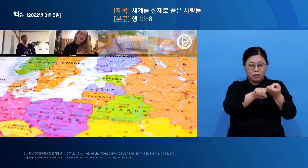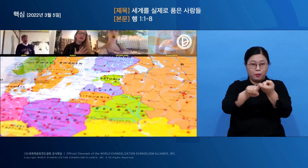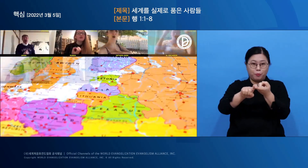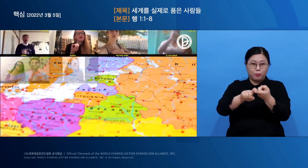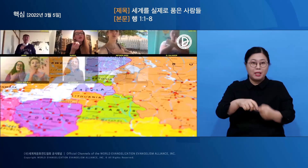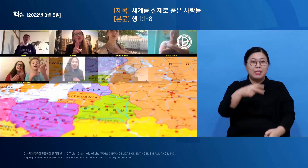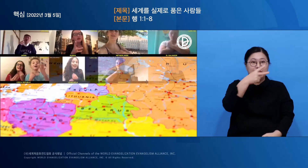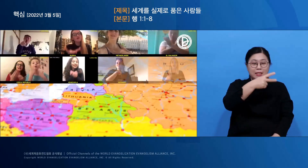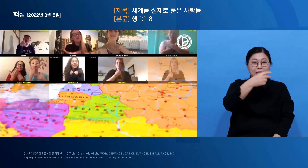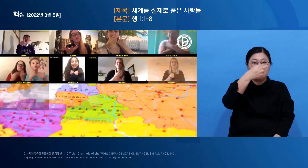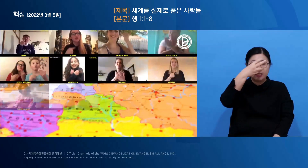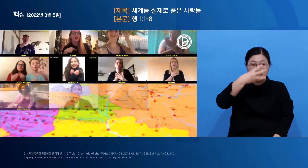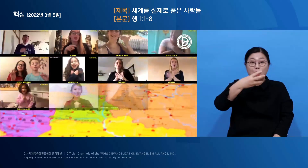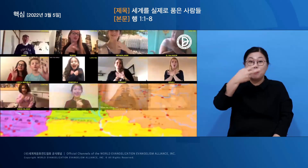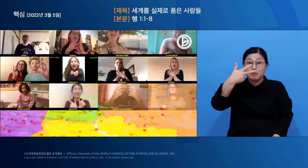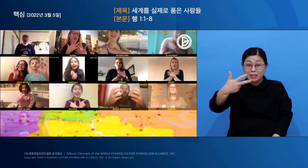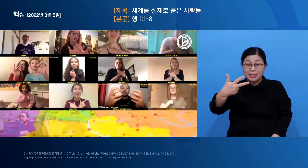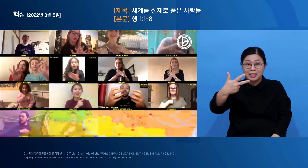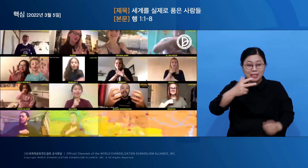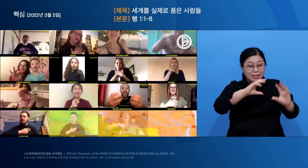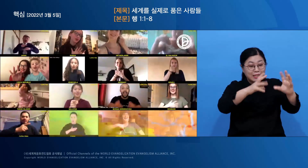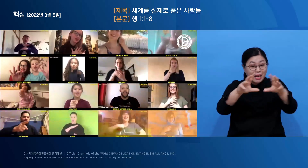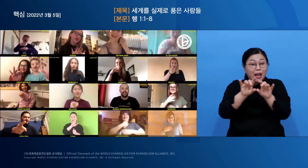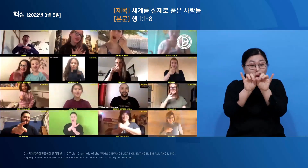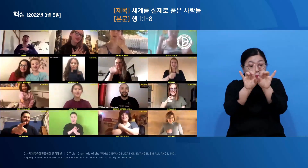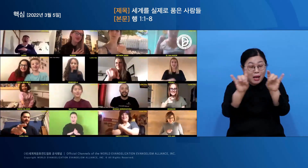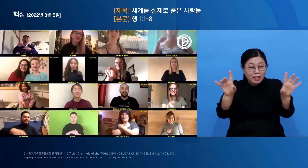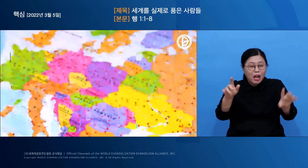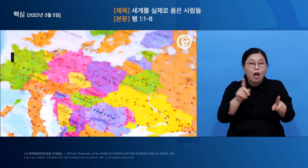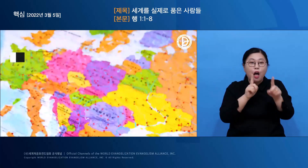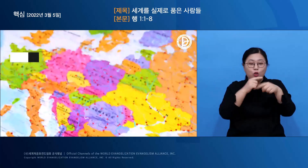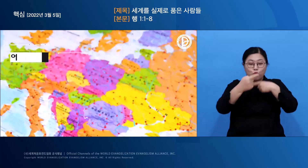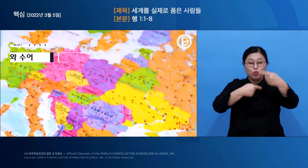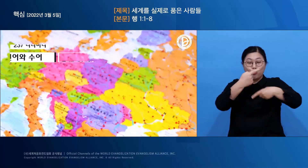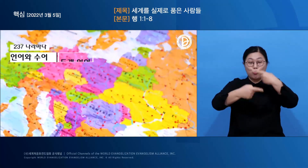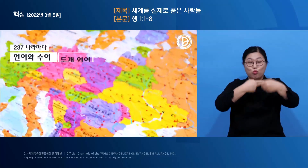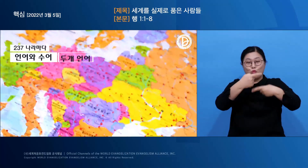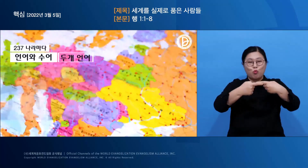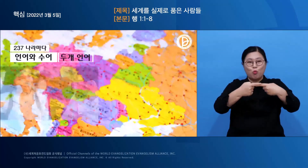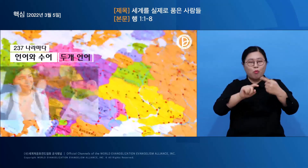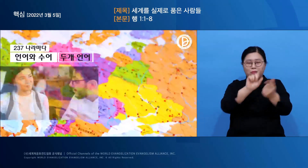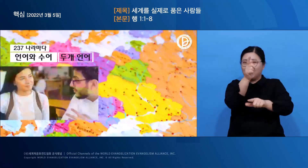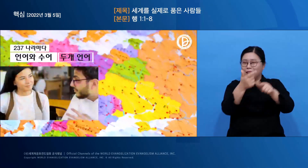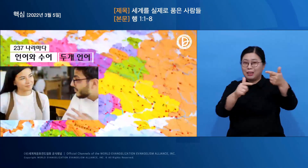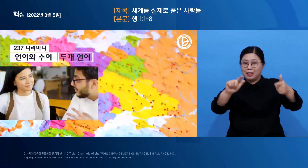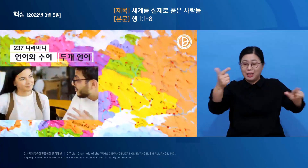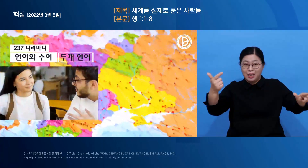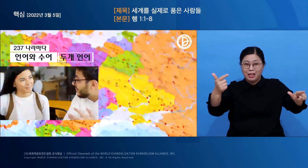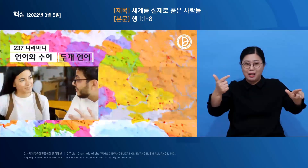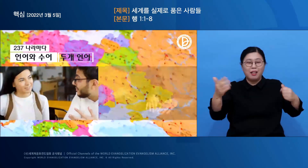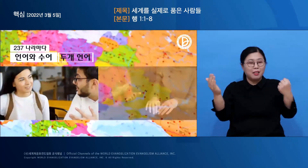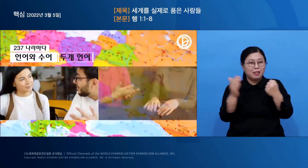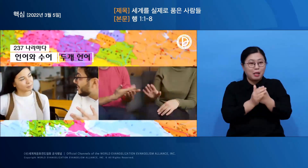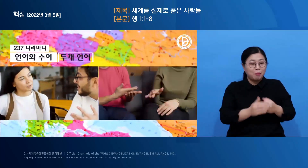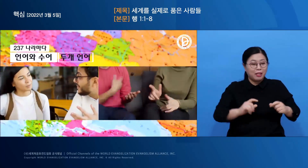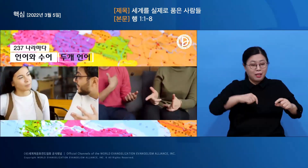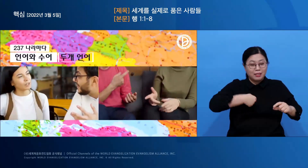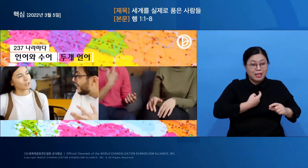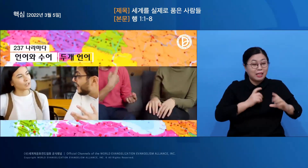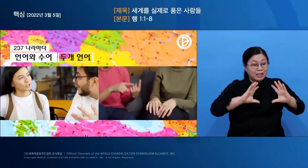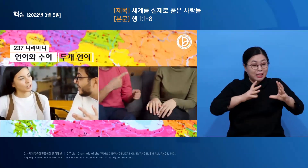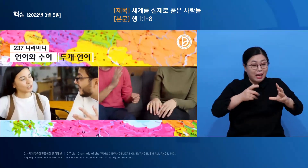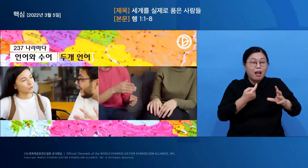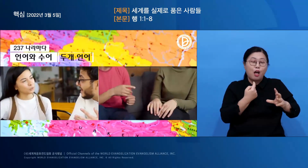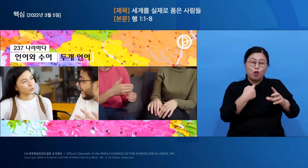237 나라마다 사용하는 수어가 다르기 때문에 모든 나라 안에는 그 나라 언어와 수어 두